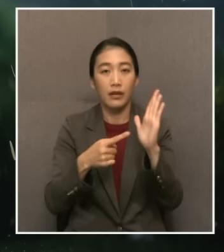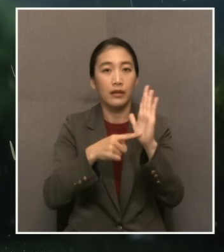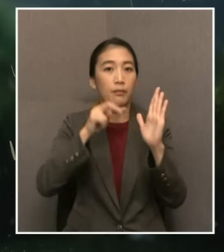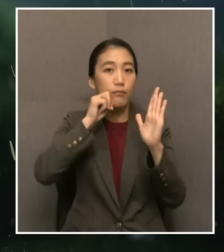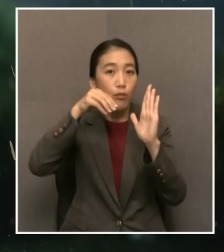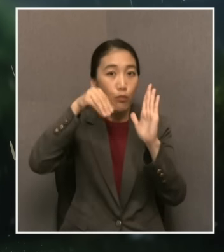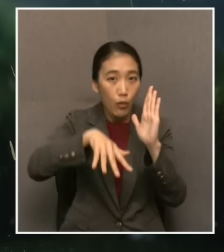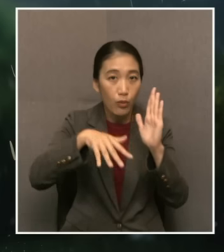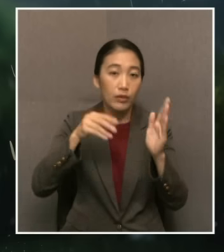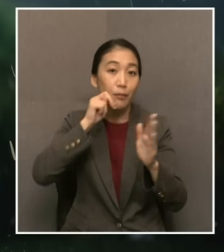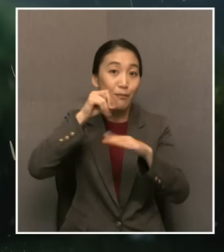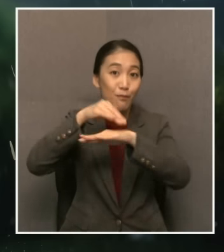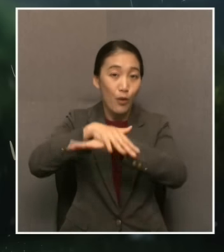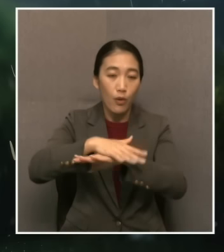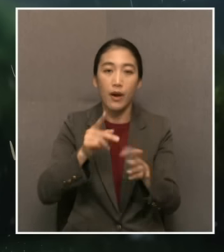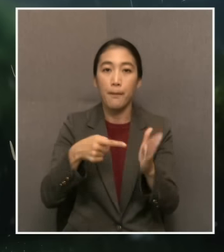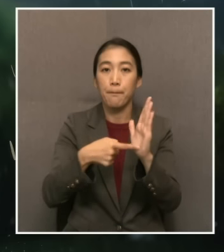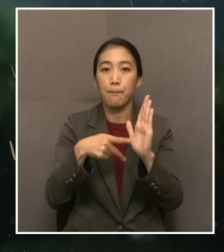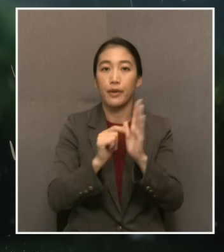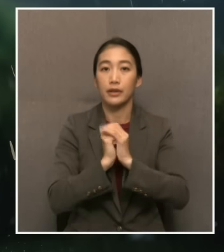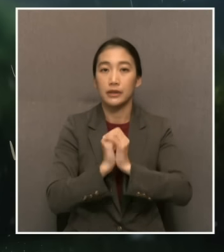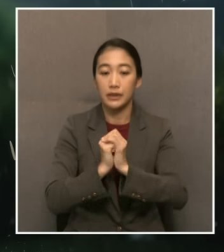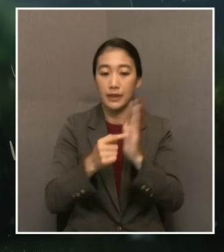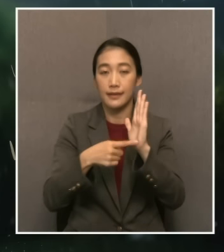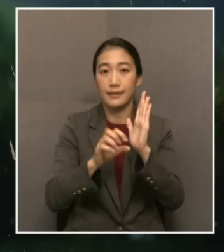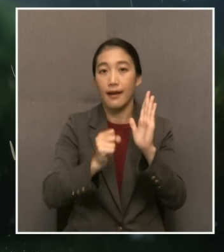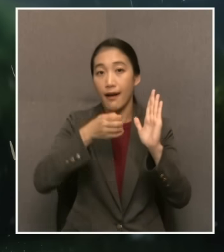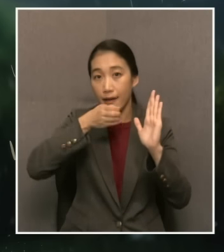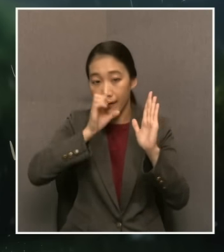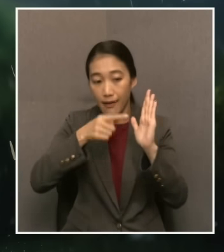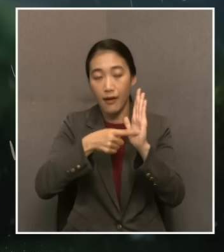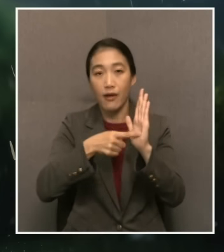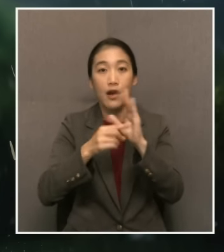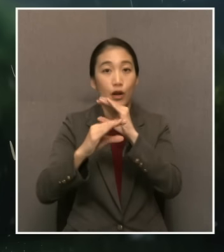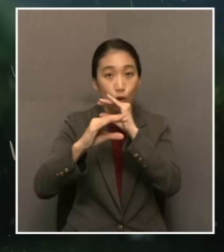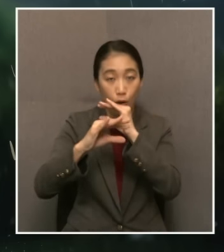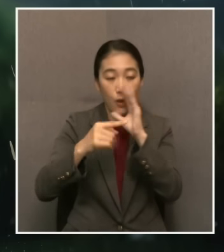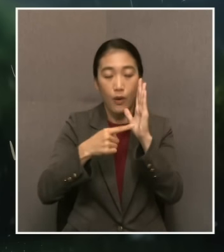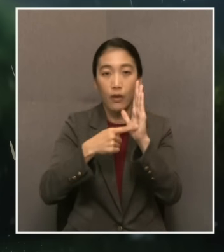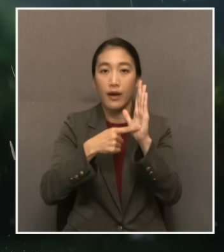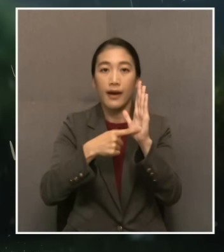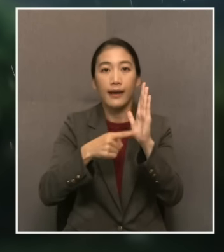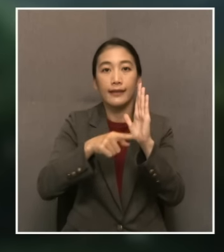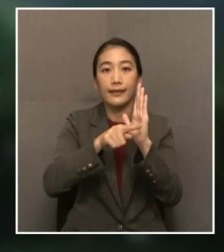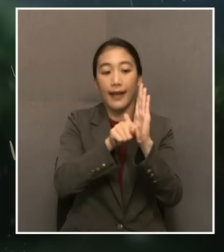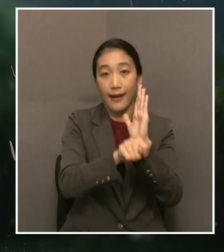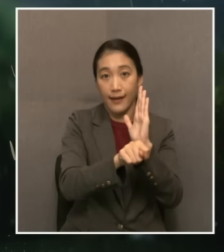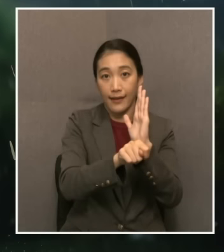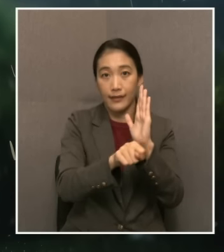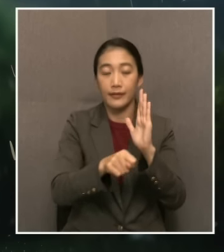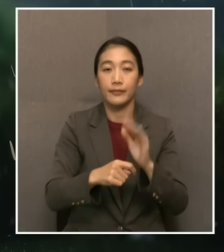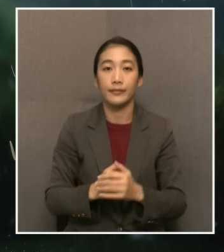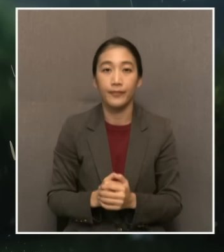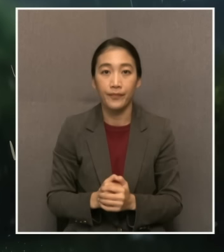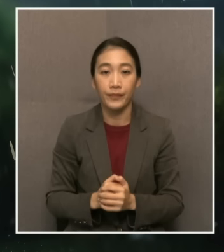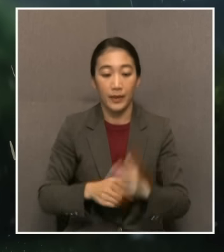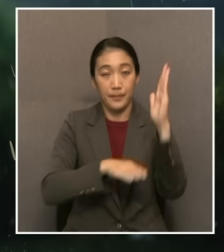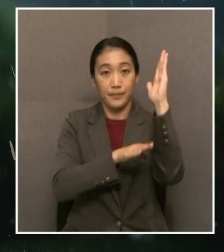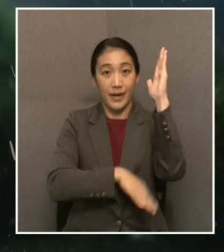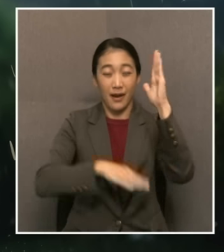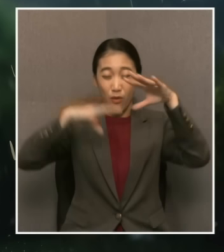ปราจีนบุรีสระแก้วระยองจันทบุรีและตราชส่วนภาคใต้มีฝนเพิ่มขึ้นร้อยละ 60ของพื้น